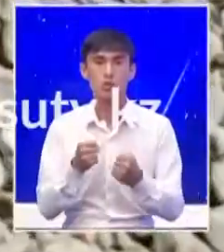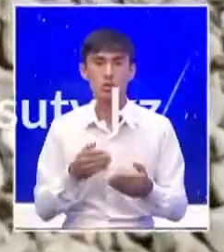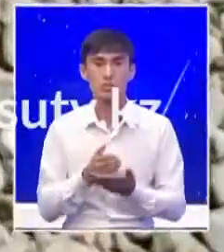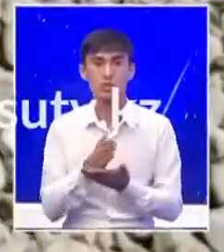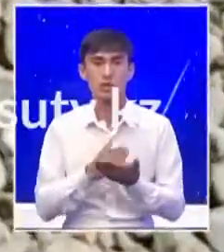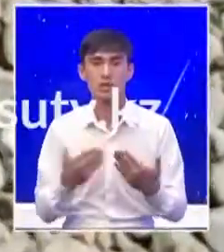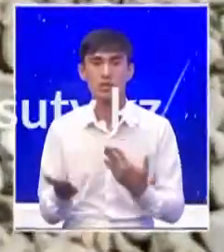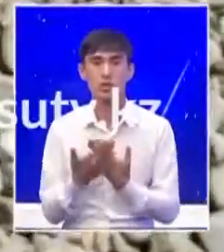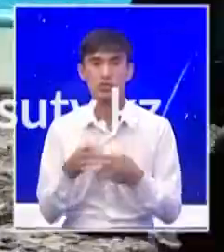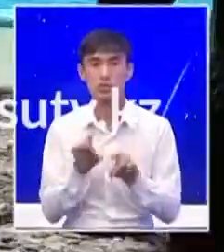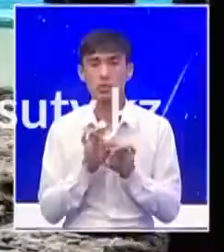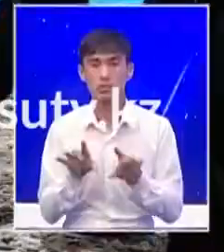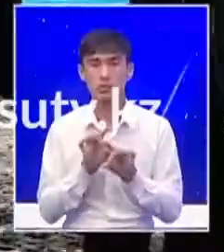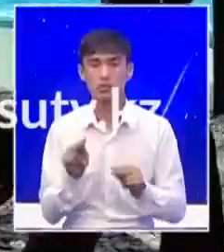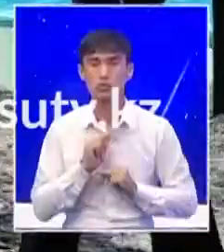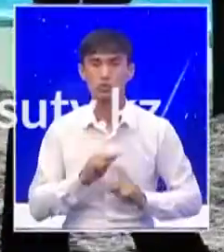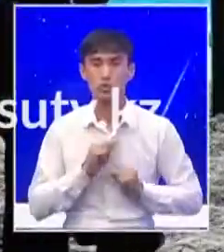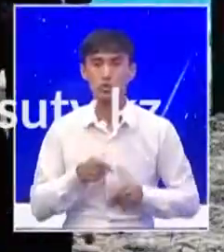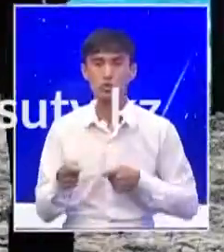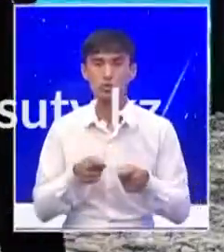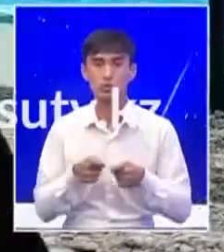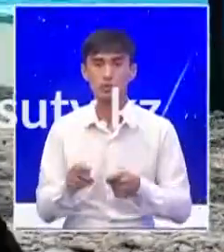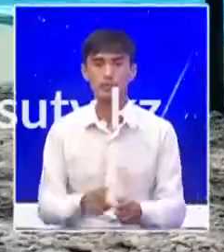демалушыларға профилактикалық түсіндіру жұмыстарын жүргізді.